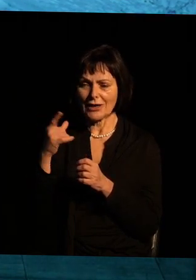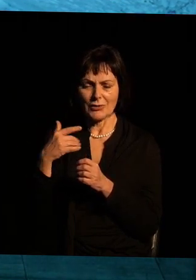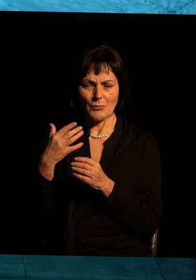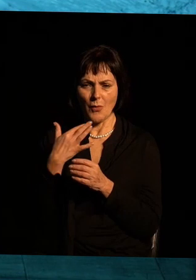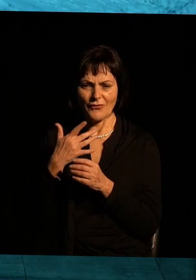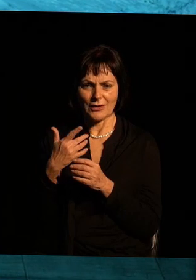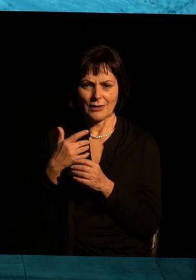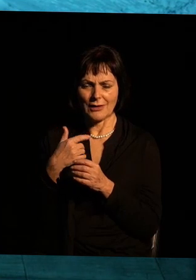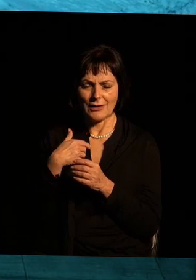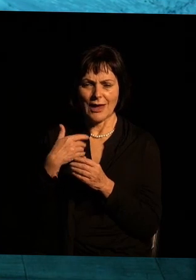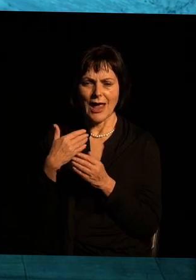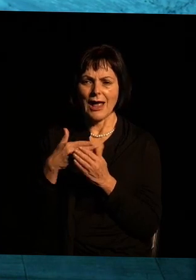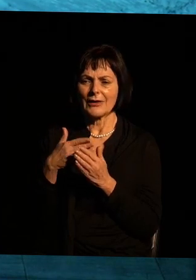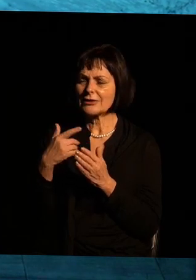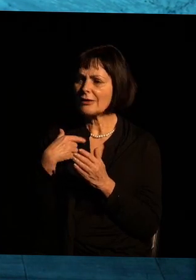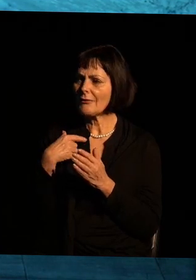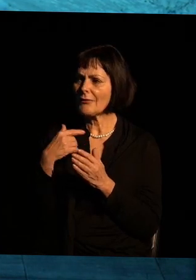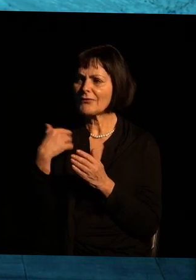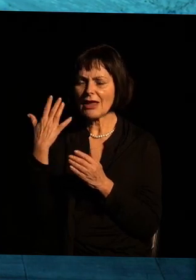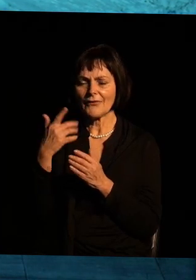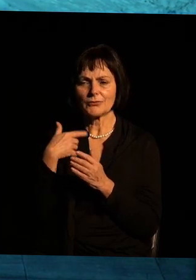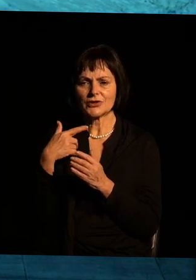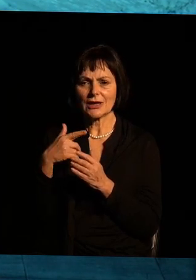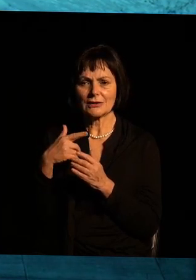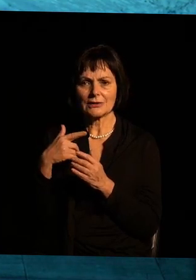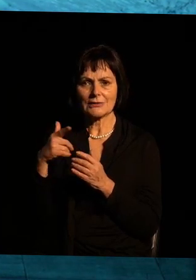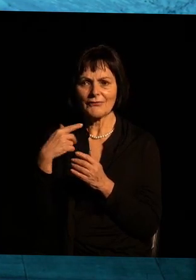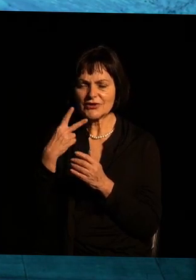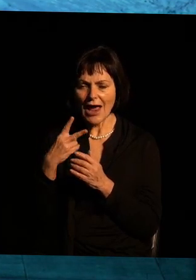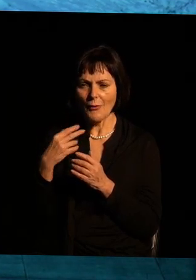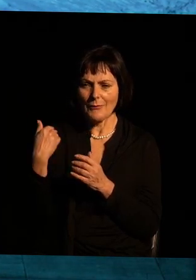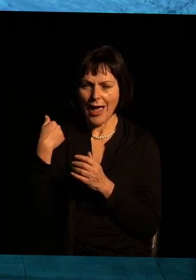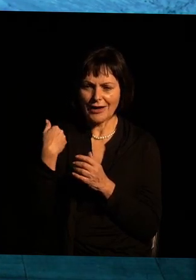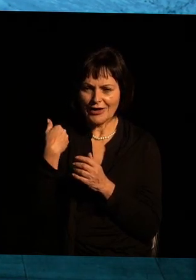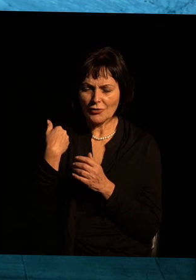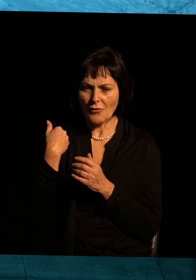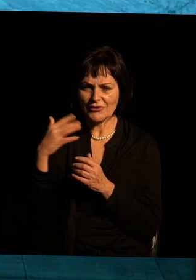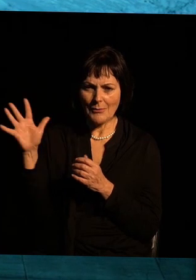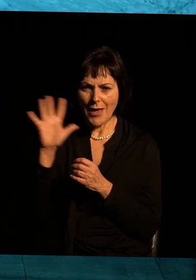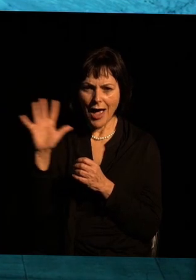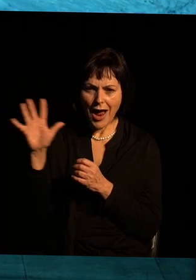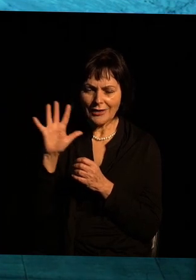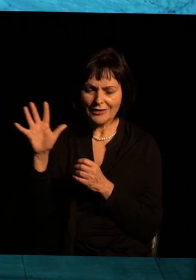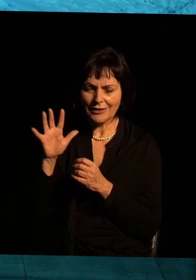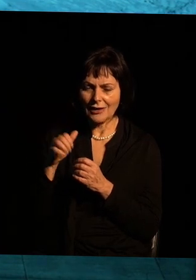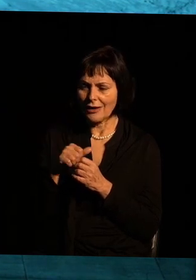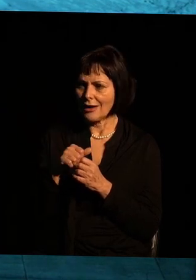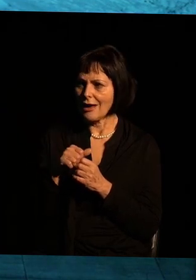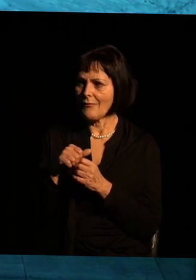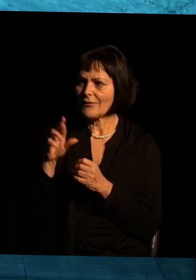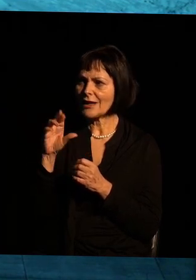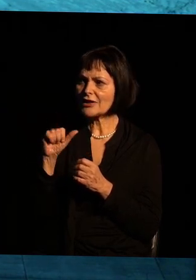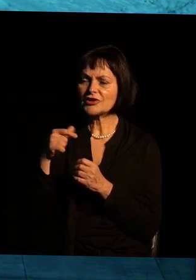mówi, ja mówię, słuchaj, no wydawały mi się niesamowite rzeczy. Tam widziałem jakichś Anglików, mi rękami machali. I ten mówi,